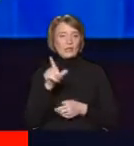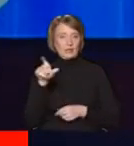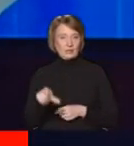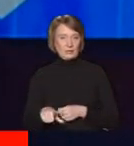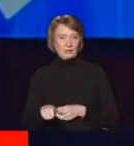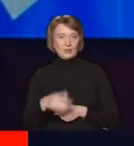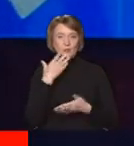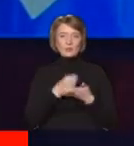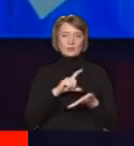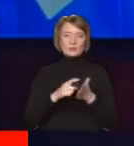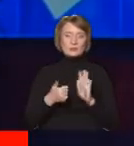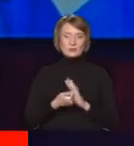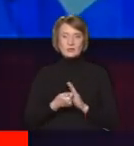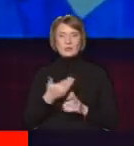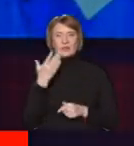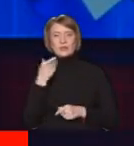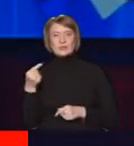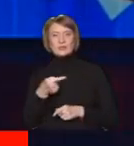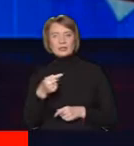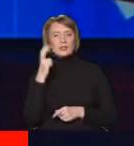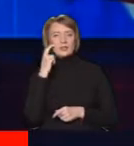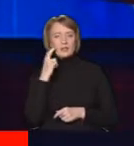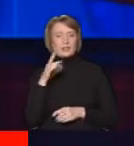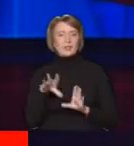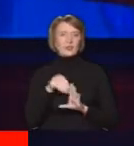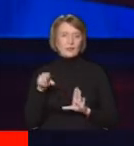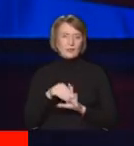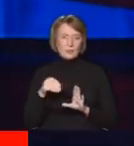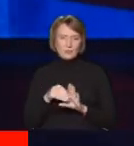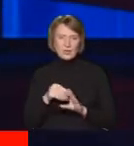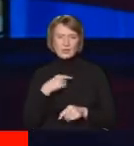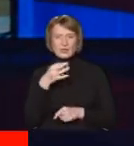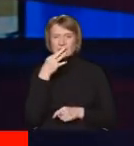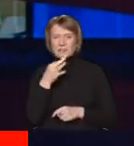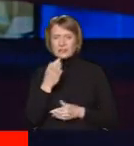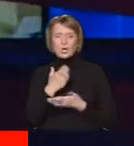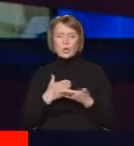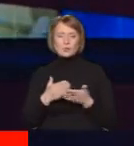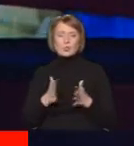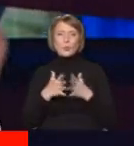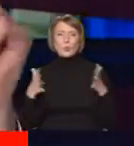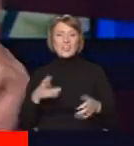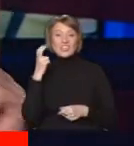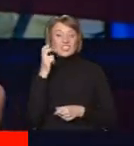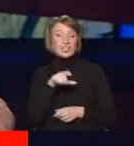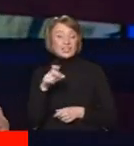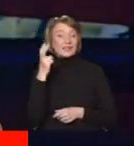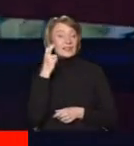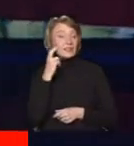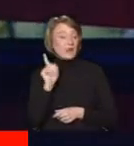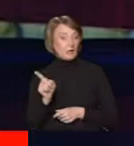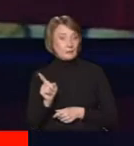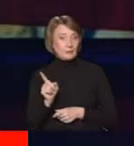не в кабінеті сидів, а проводив тисячі зустрічей з громадянами, і зараз на виборах ми постійно проводимо ці зустрічі. Я вам скажу, абсолютна більшість киян, саме киян, не